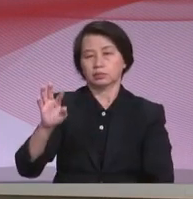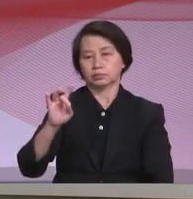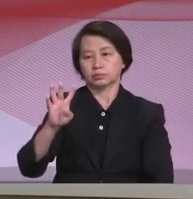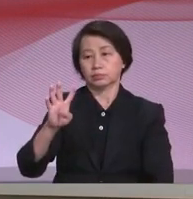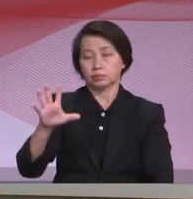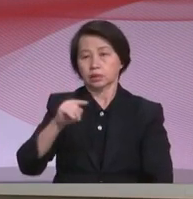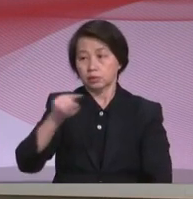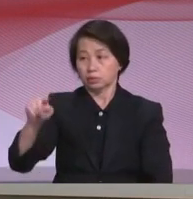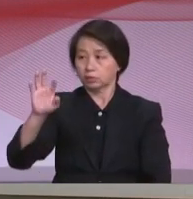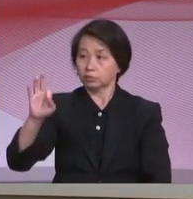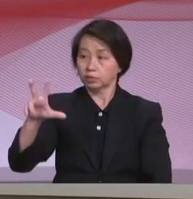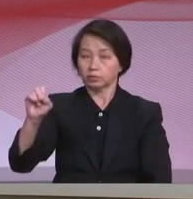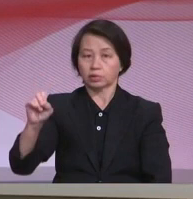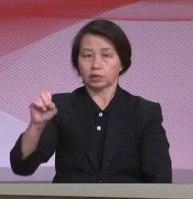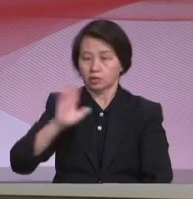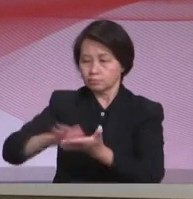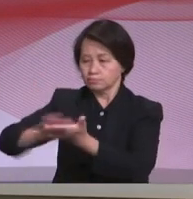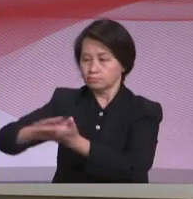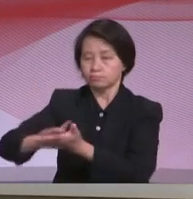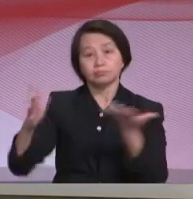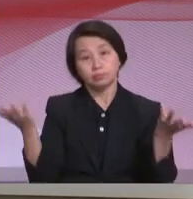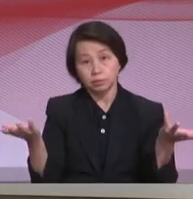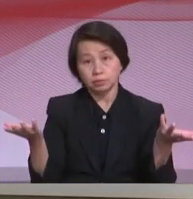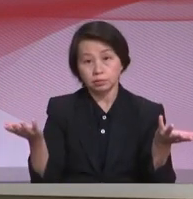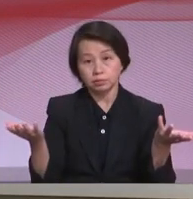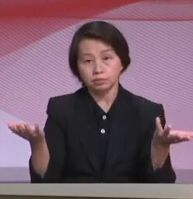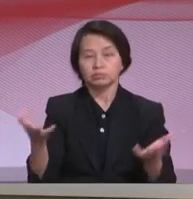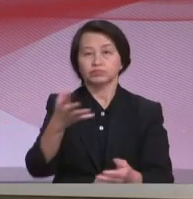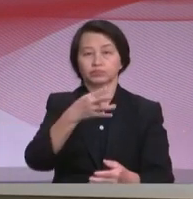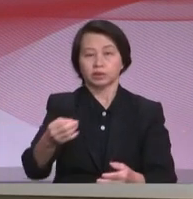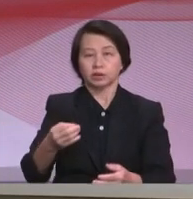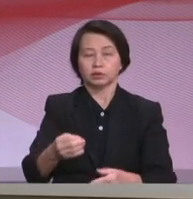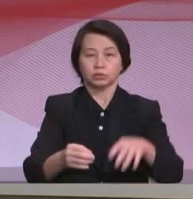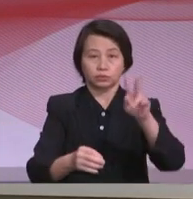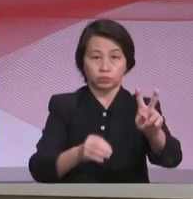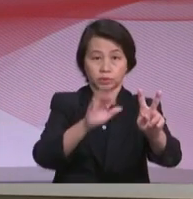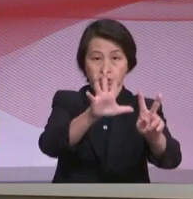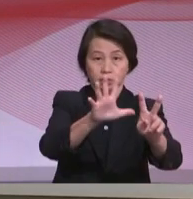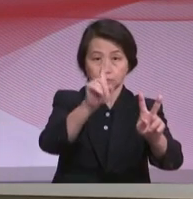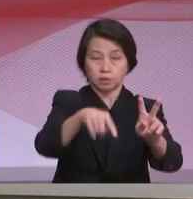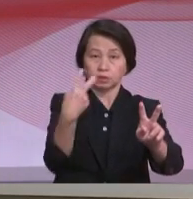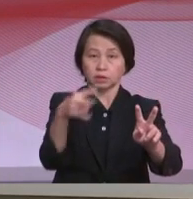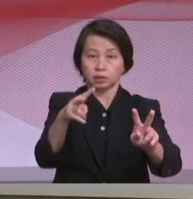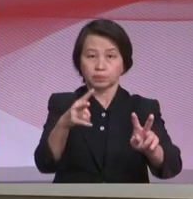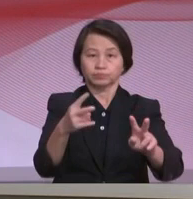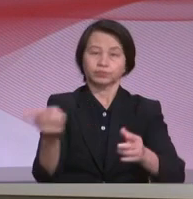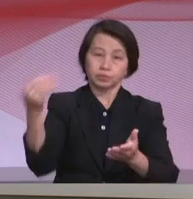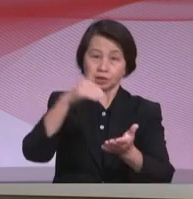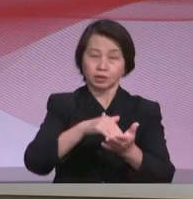8.45 hingga 9.30 sanitasi. Jadi manakala pada 25 hari bulan, upacara sembahyang mereka